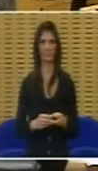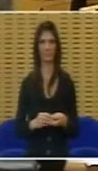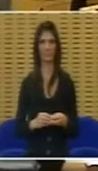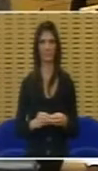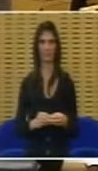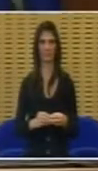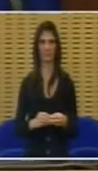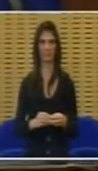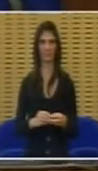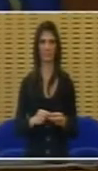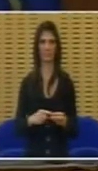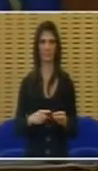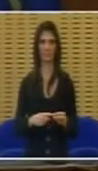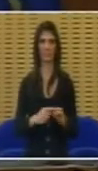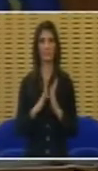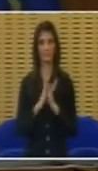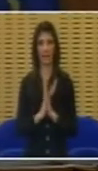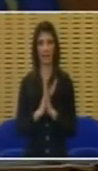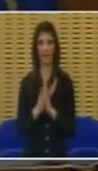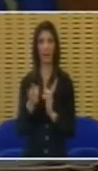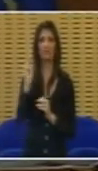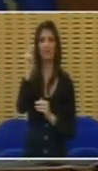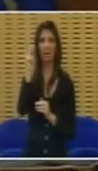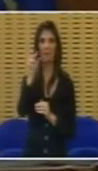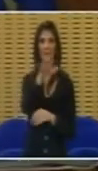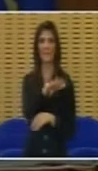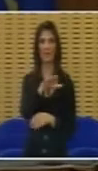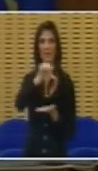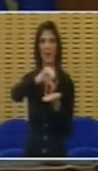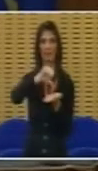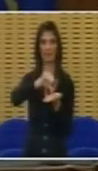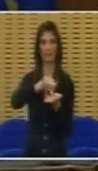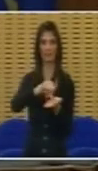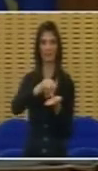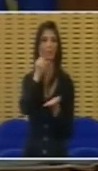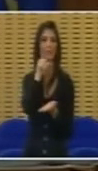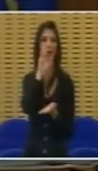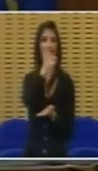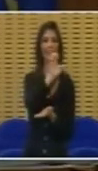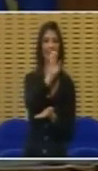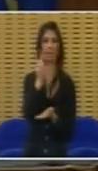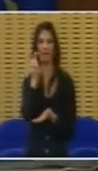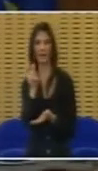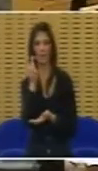Παρακαλώ την βουλευτή να επαρχία Λευκοσίας και είναι η Ειρήνη Χαραλαμπίδου να προσέρθει.